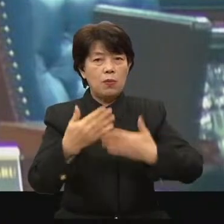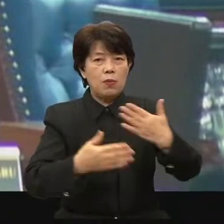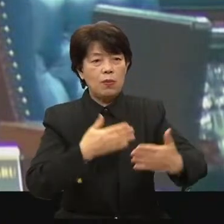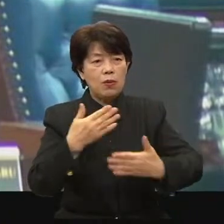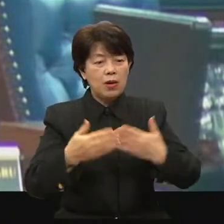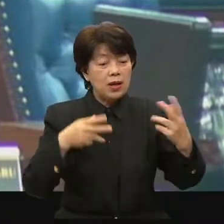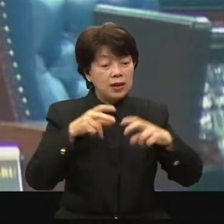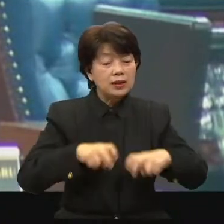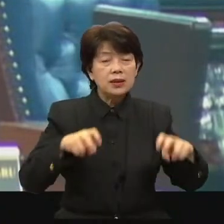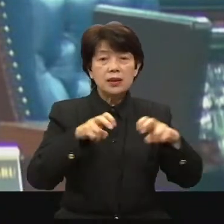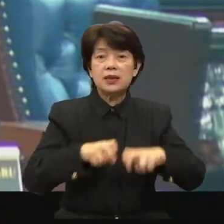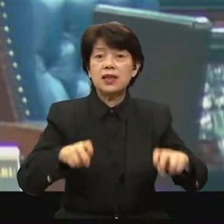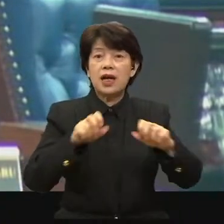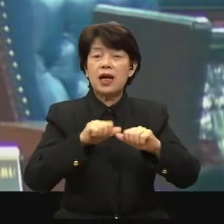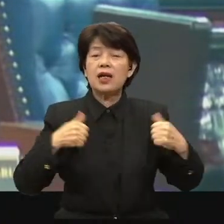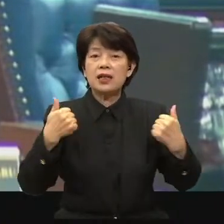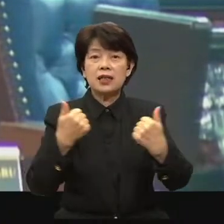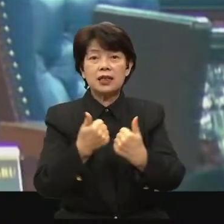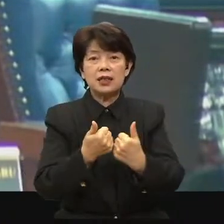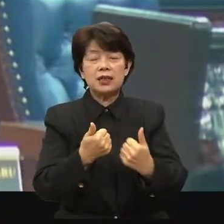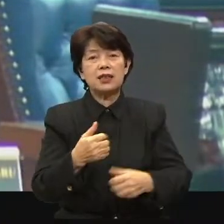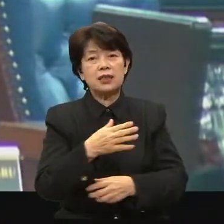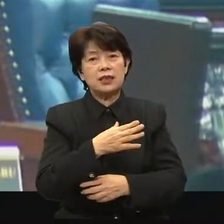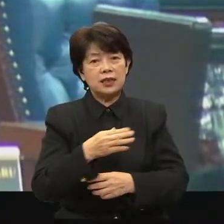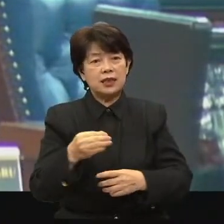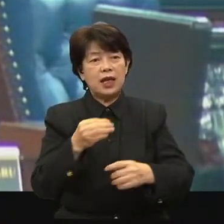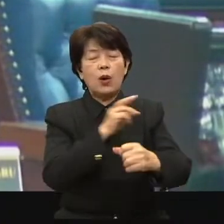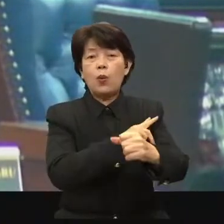siasatan agensi ataupun badan penguat kuasa